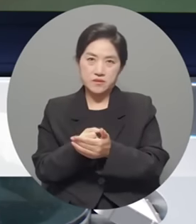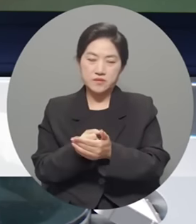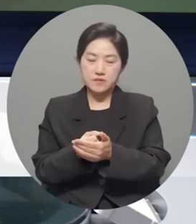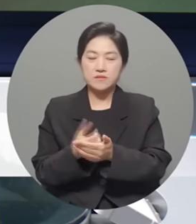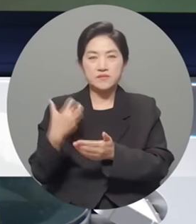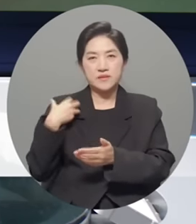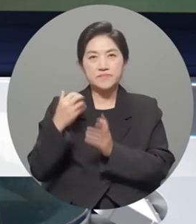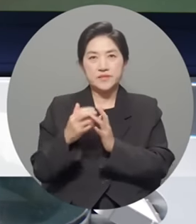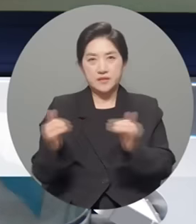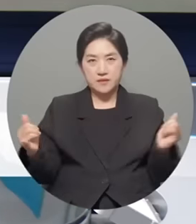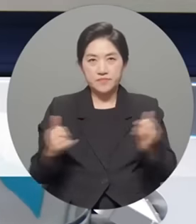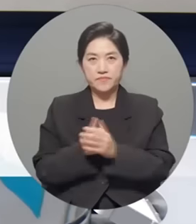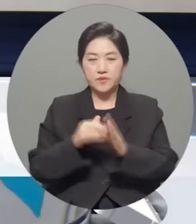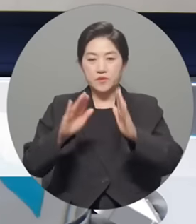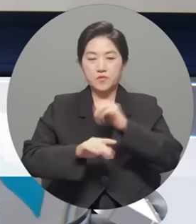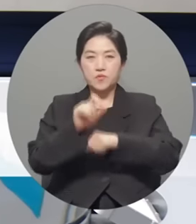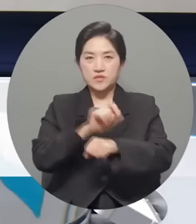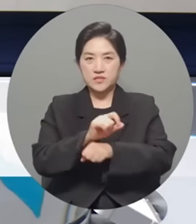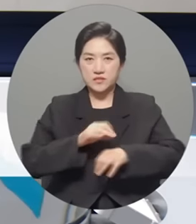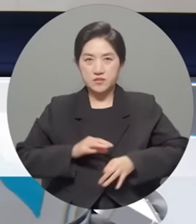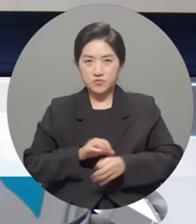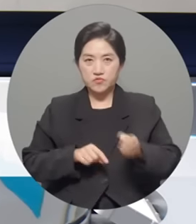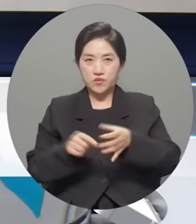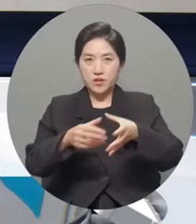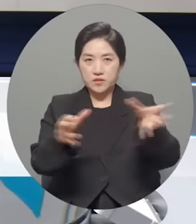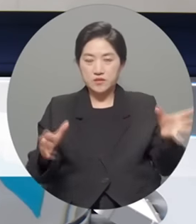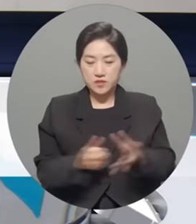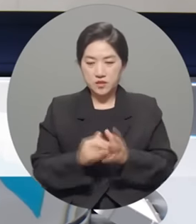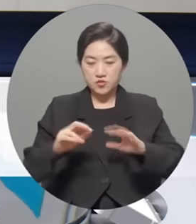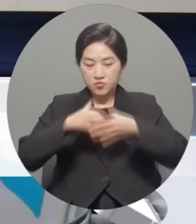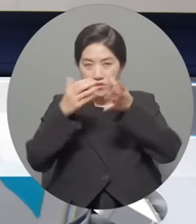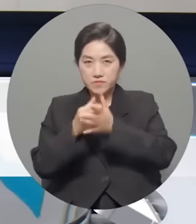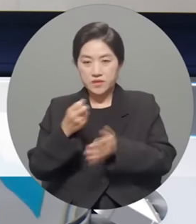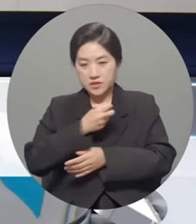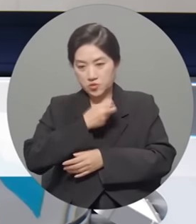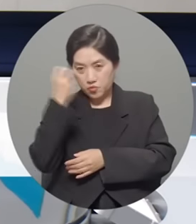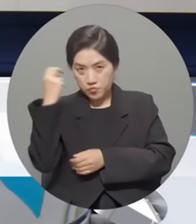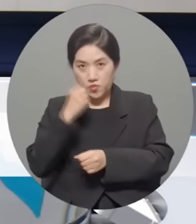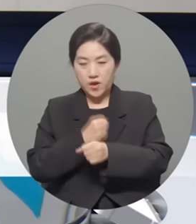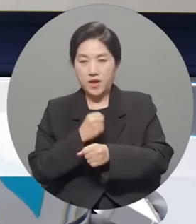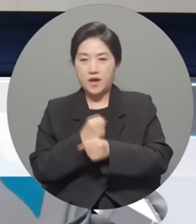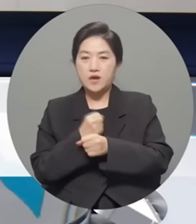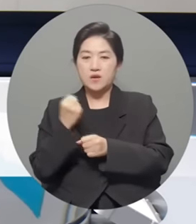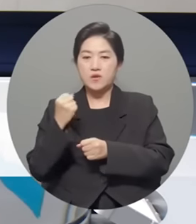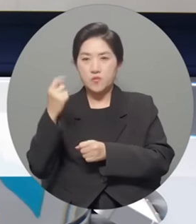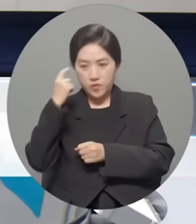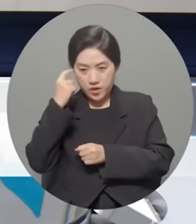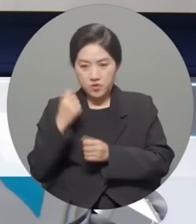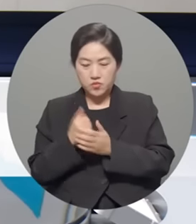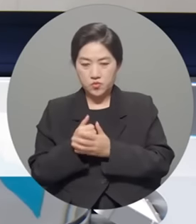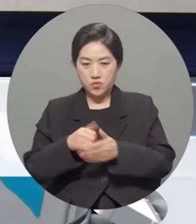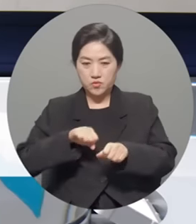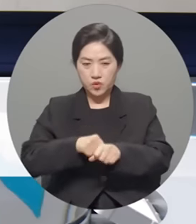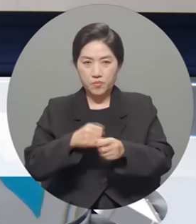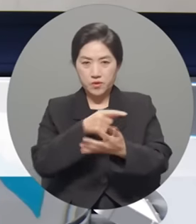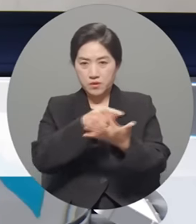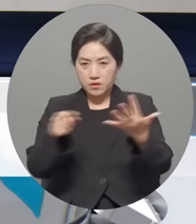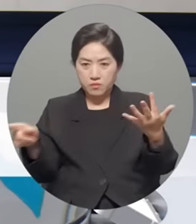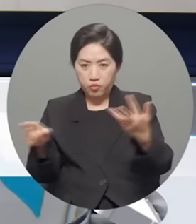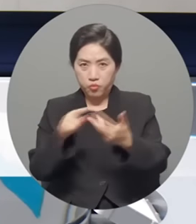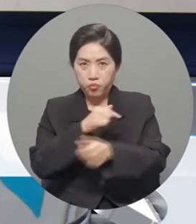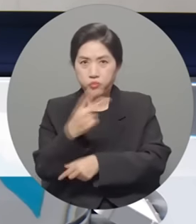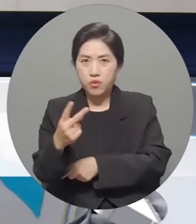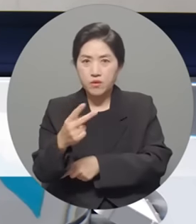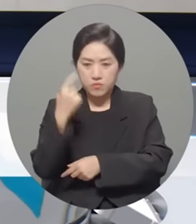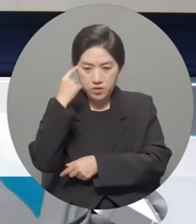책임자입니다. 공수처 수사는 국방부가 재검토에 착수한 경위와 처벌 대상이 줄어든 과정을 확인한 뒤 더